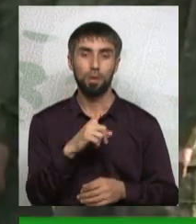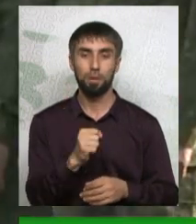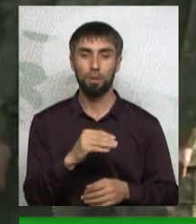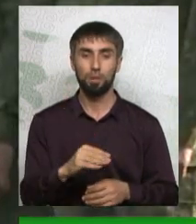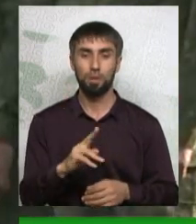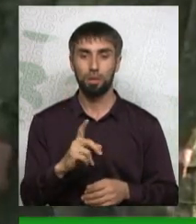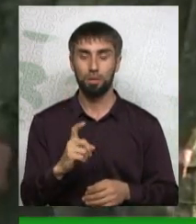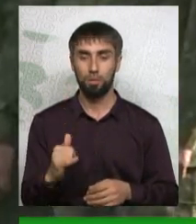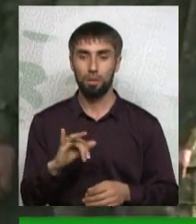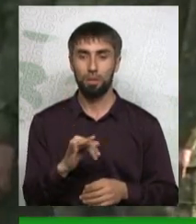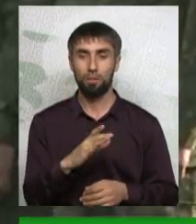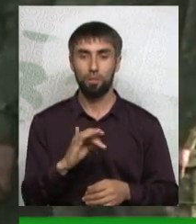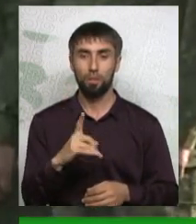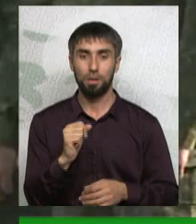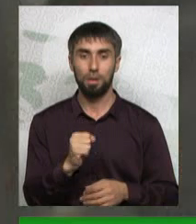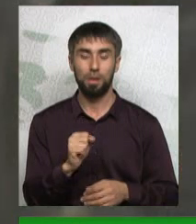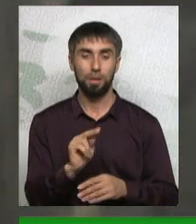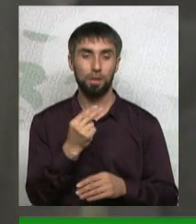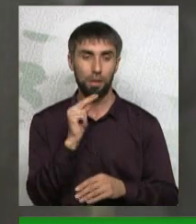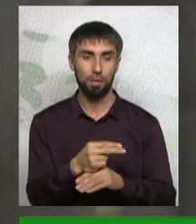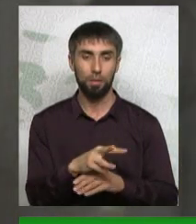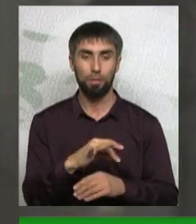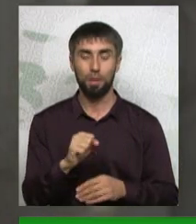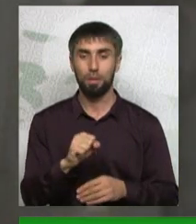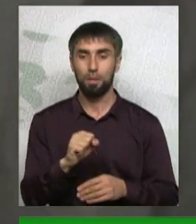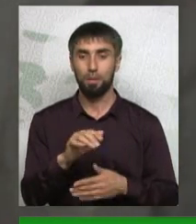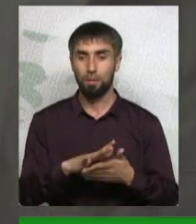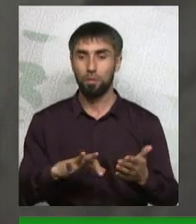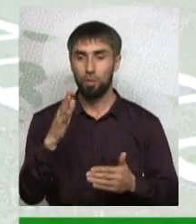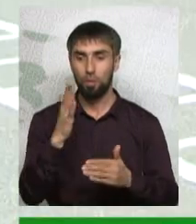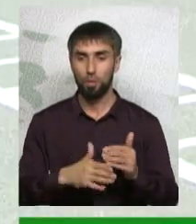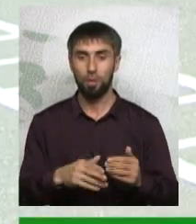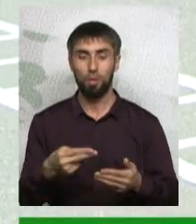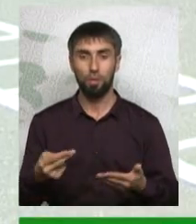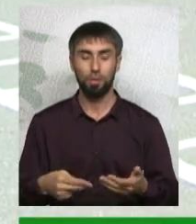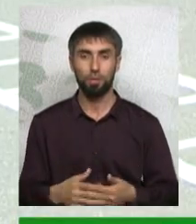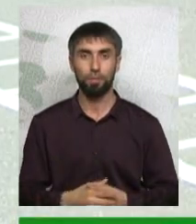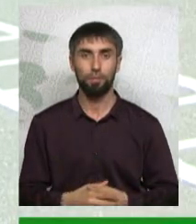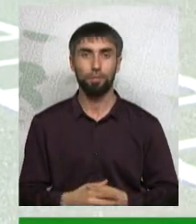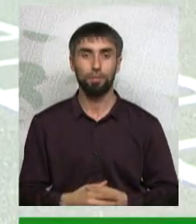ЖКУ и взносам за капремонт. Эта мера действует до прекращения контракта.